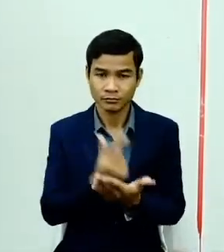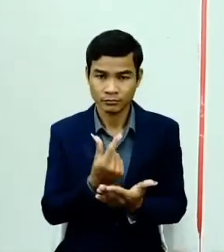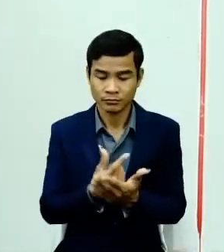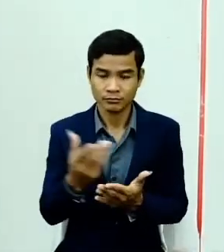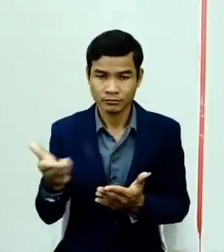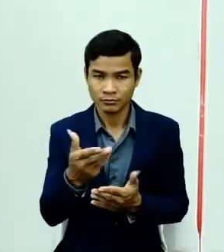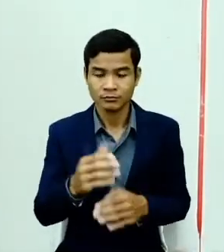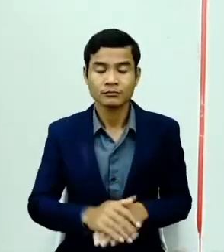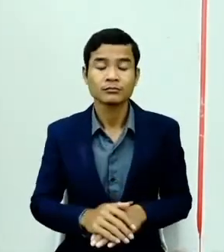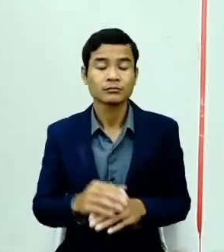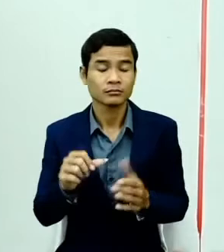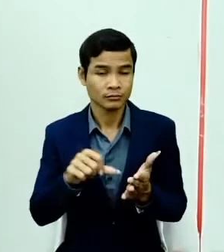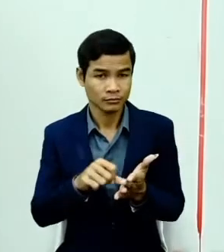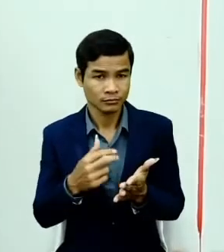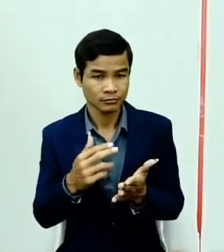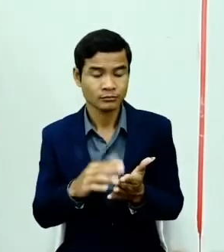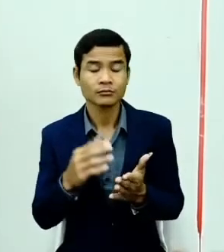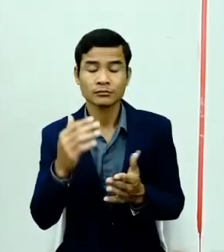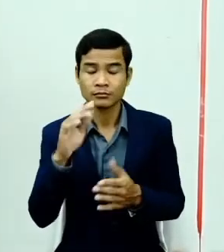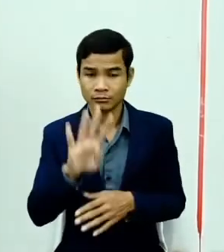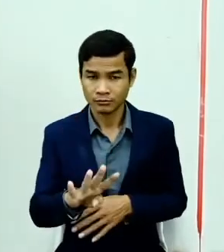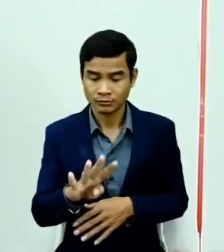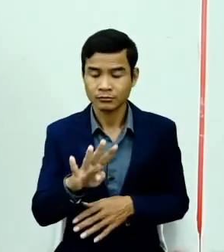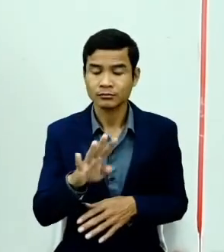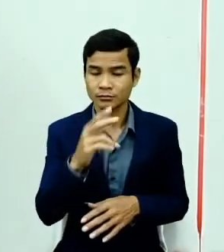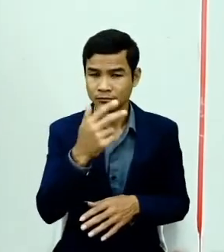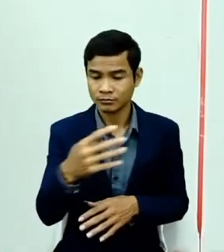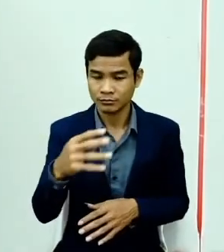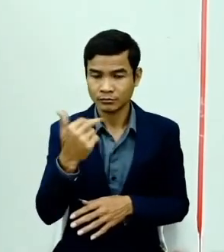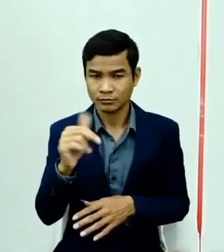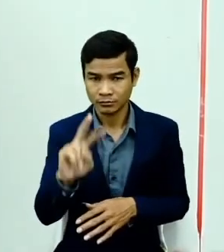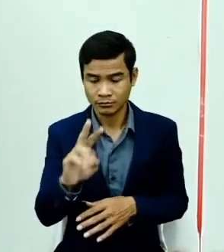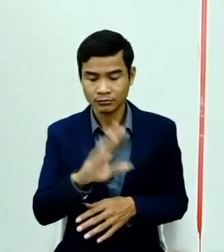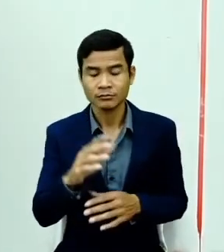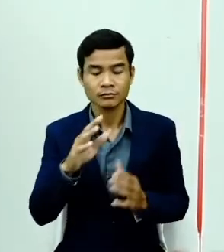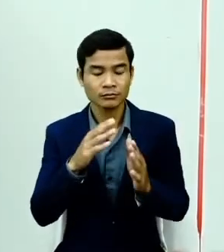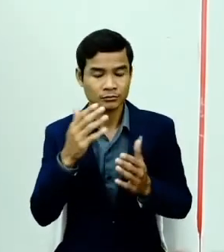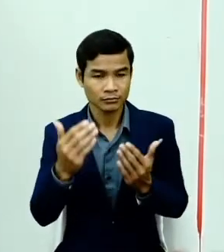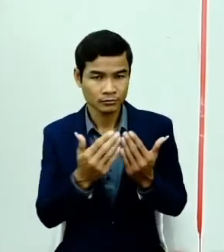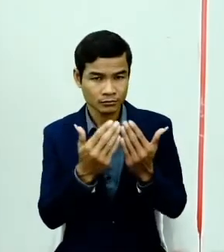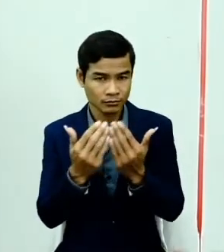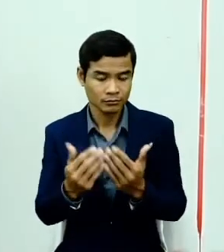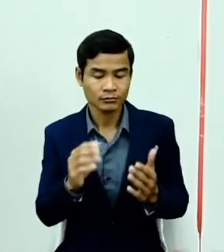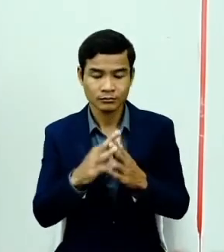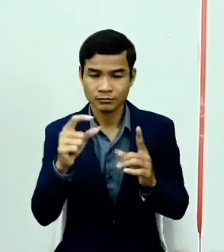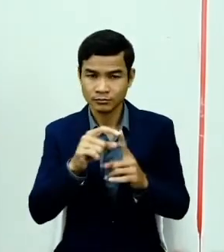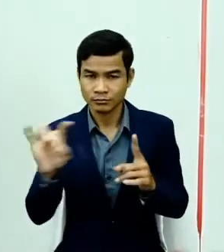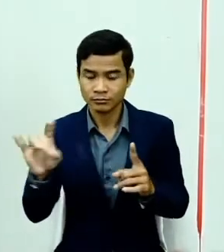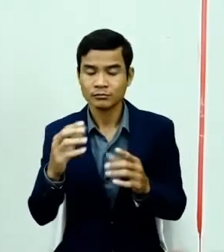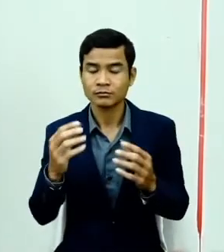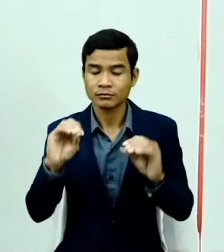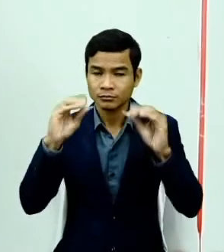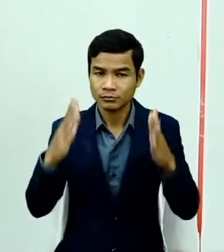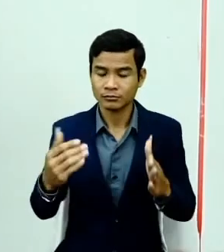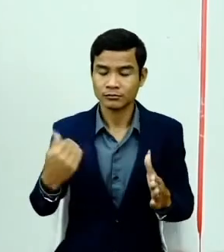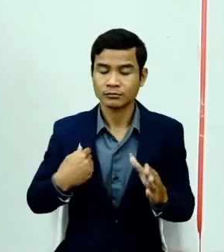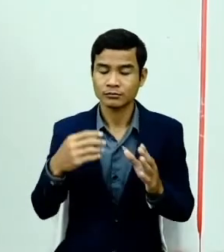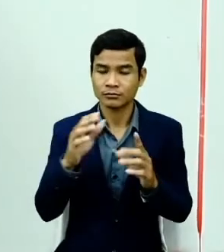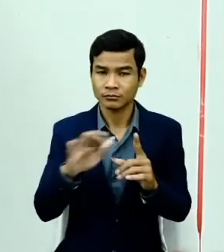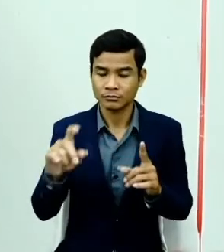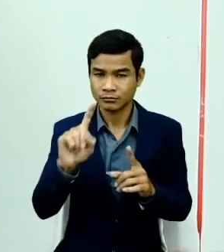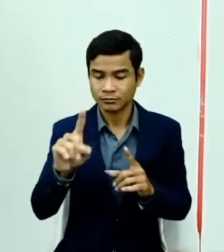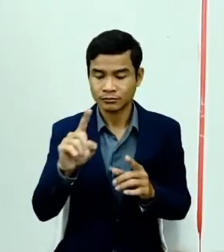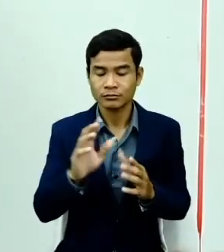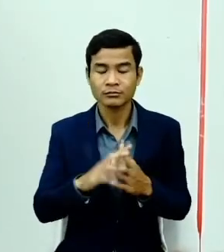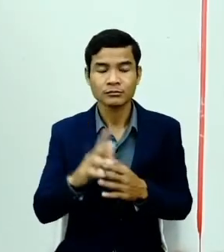ញនេះគឺនៅក្នុងតារាងទី2គឺការអានព្យាង្គដែរតែអ្នកគ្រូបានជ្រើសរើសតួអក្សរតែមួយទេគឺអក្សរ